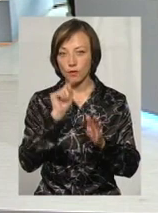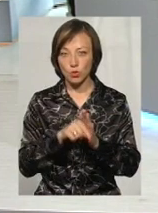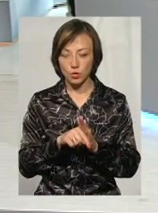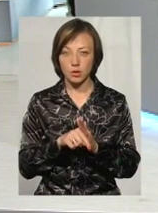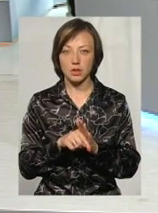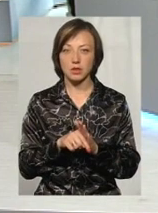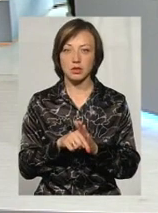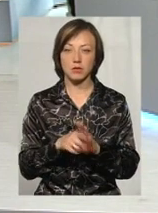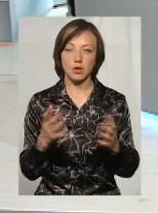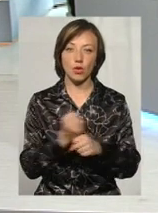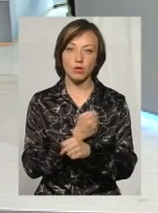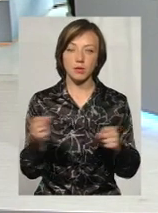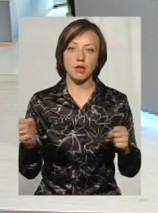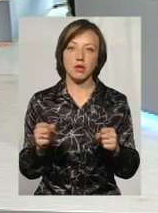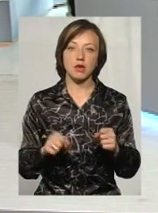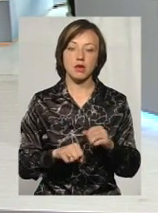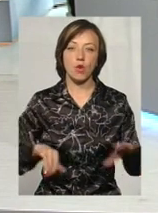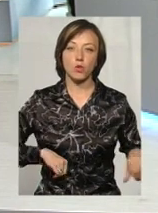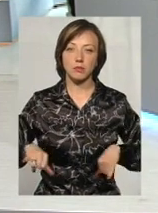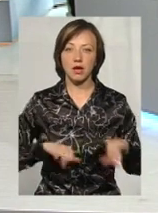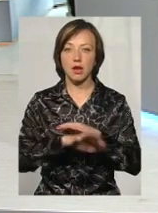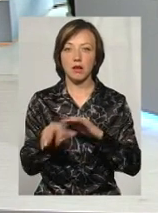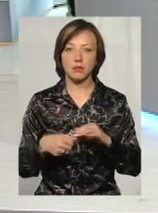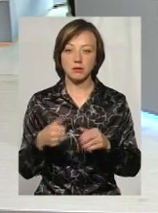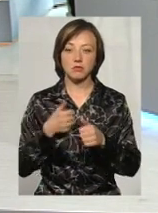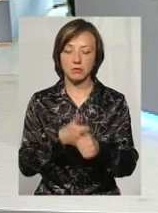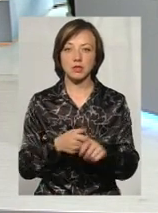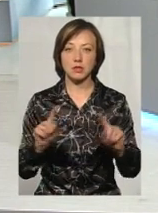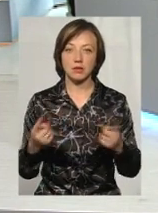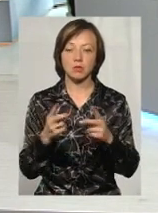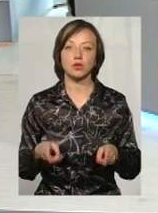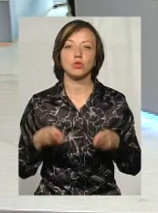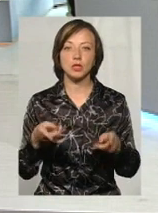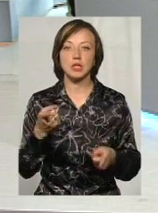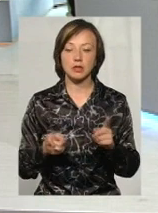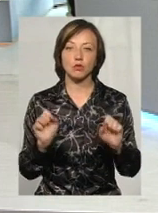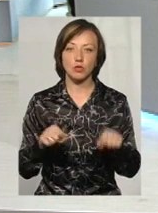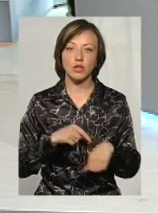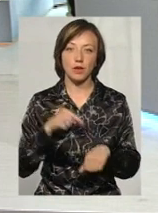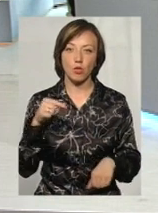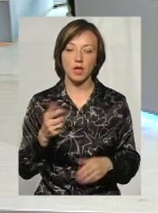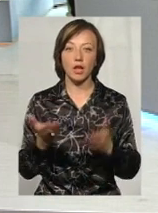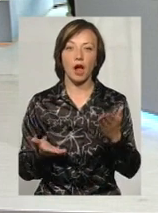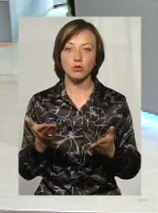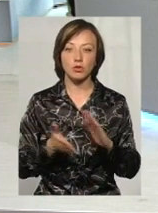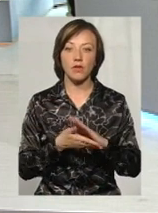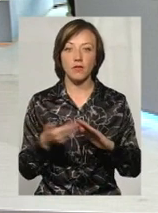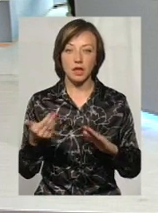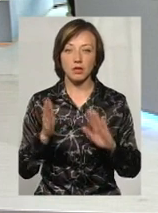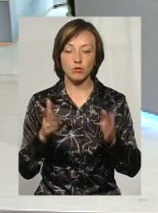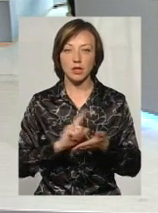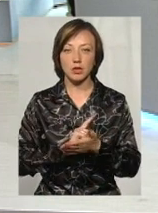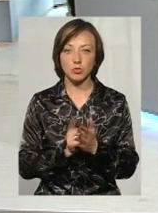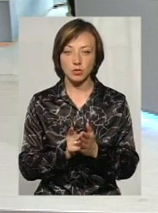там розбій, грабіж, по гарячим слідам затримати злочинця, то дійсно вона може відреагувати. І якщо виклик буде терміновий,